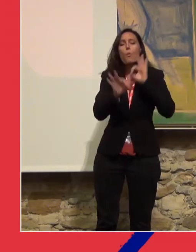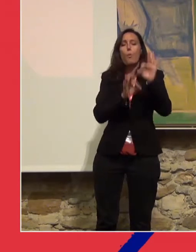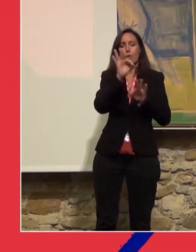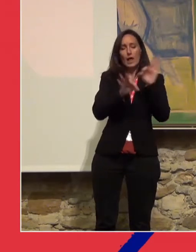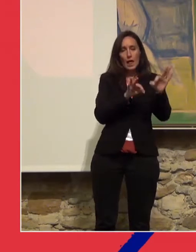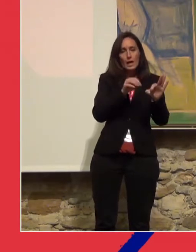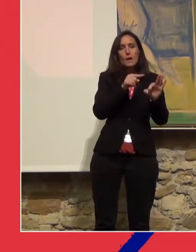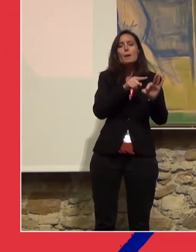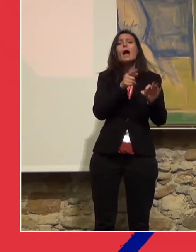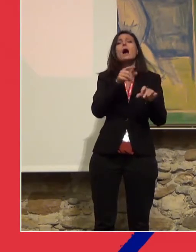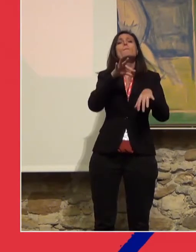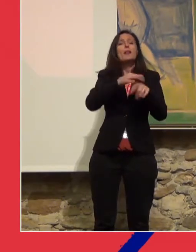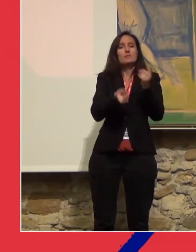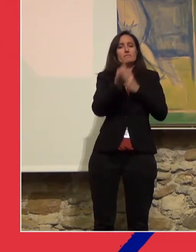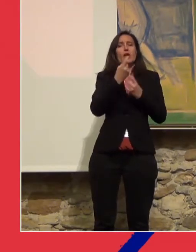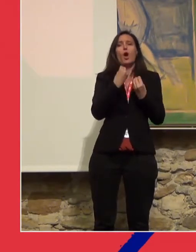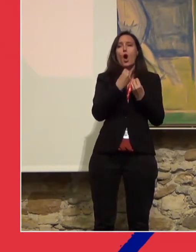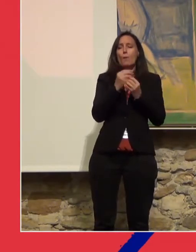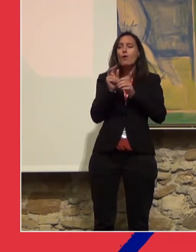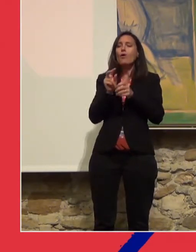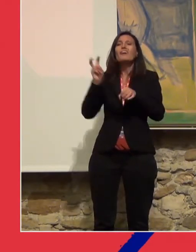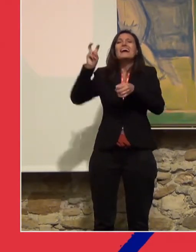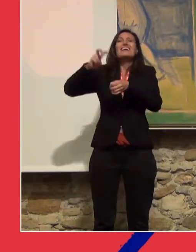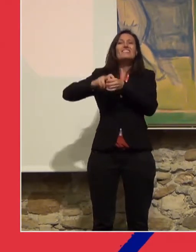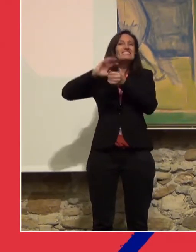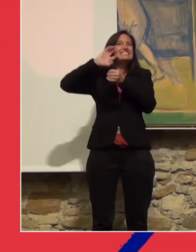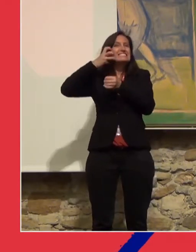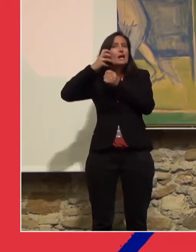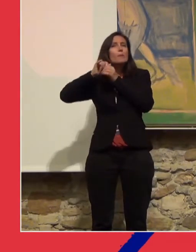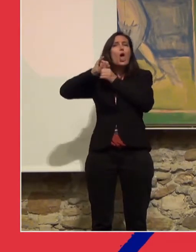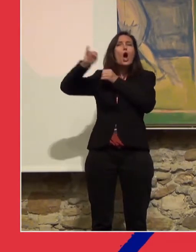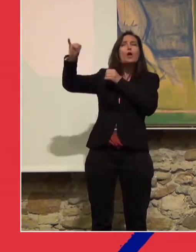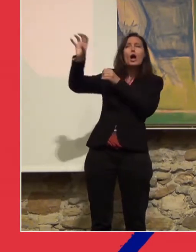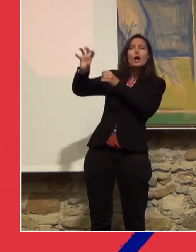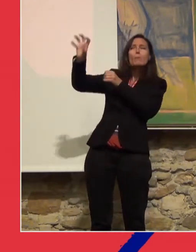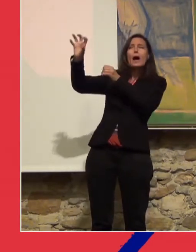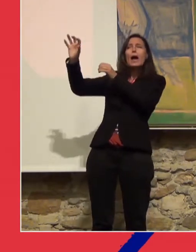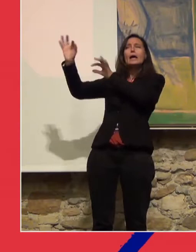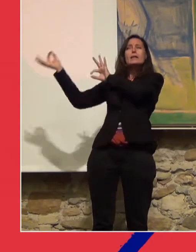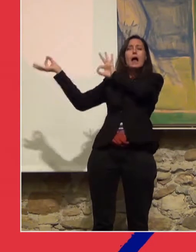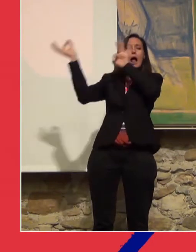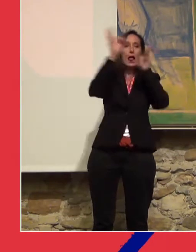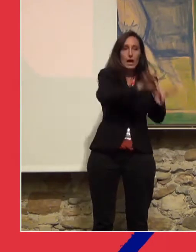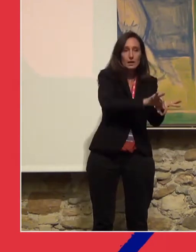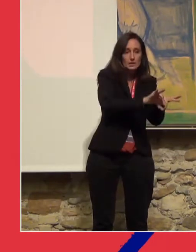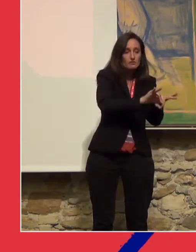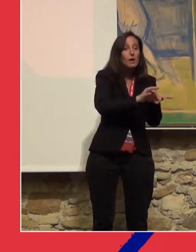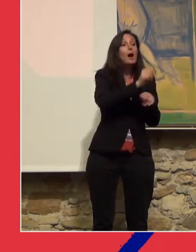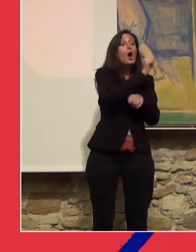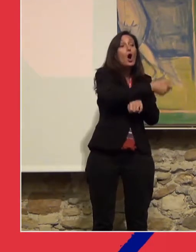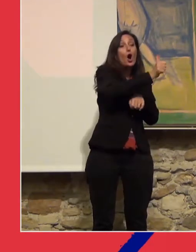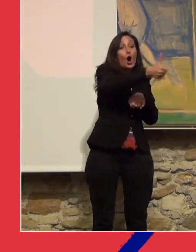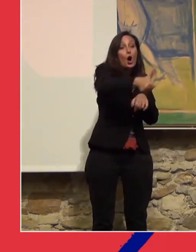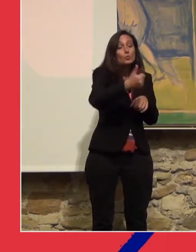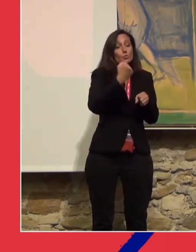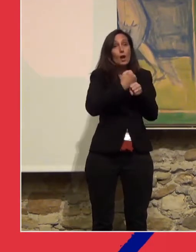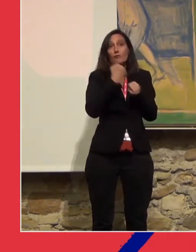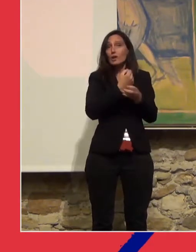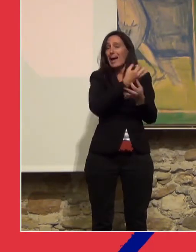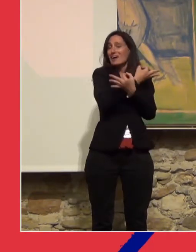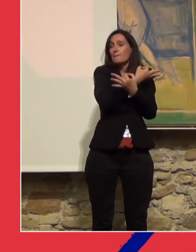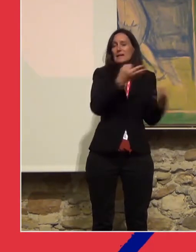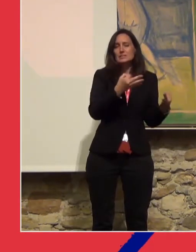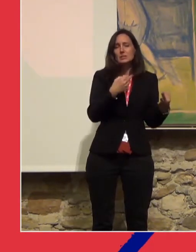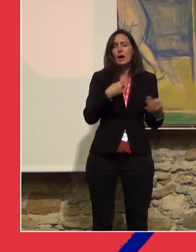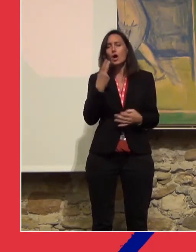da un paese lontano. Ognuno faceva bene il suo mestiere, ma c'era qualcosa che prima io non avevo mai notato,